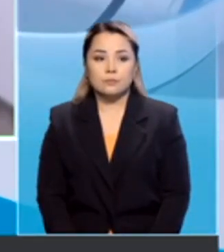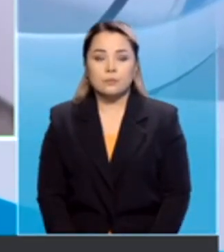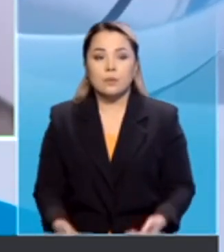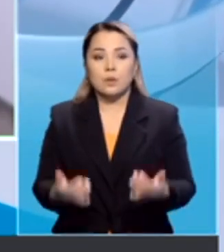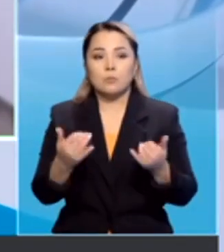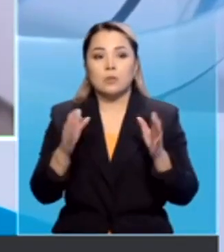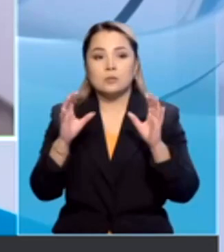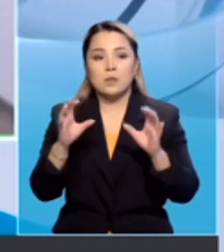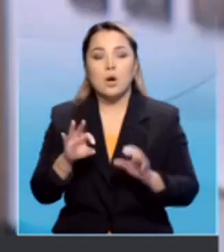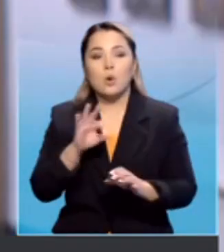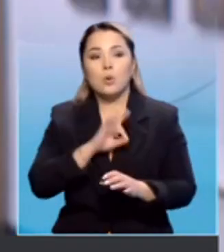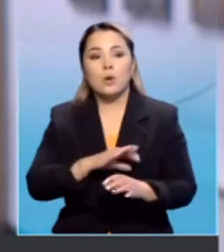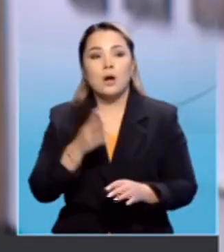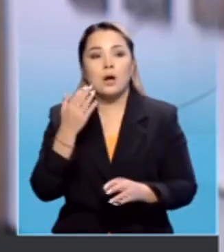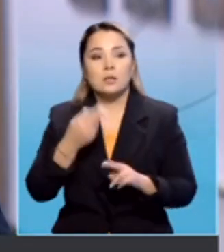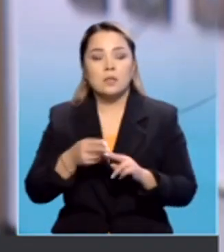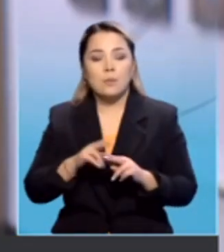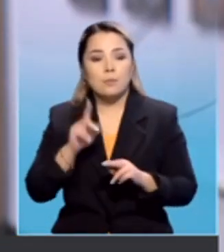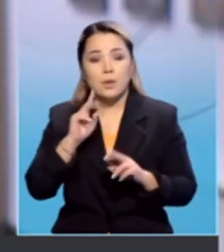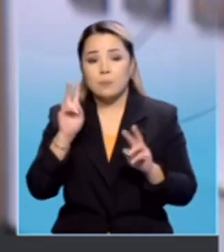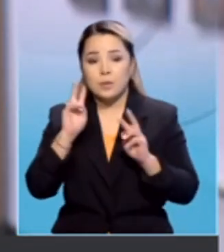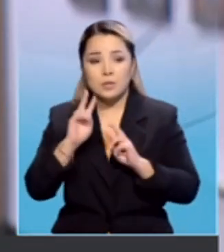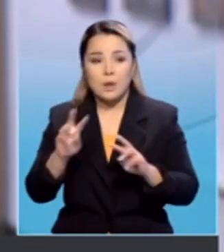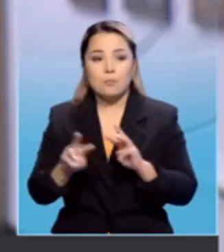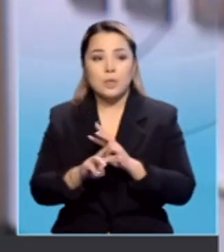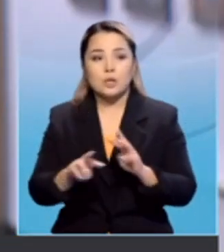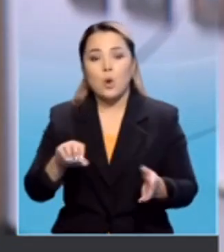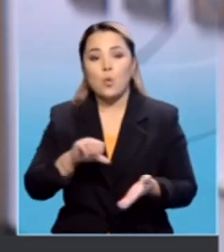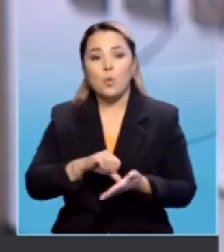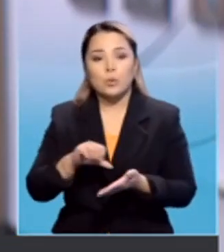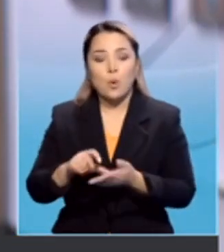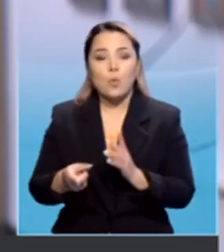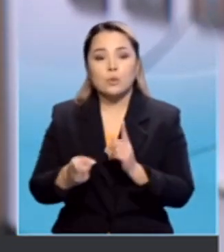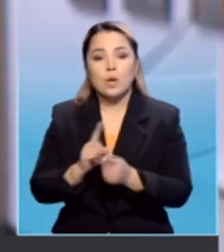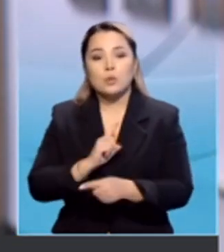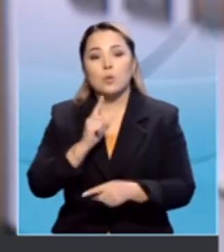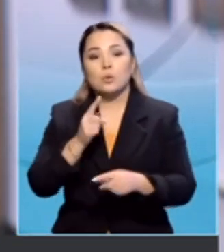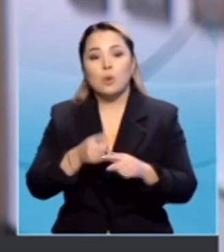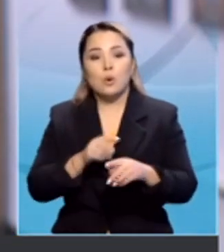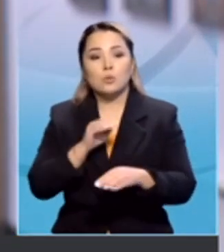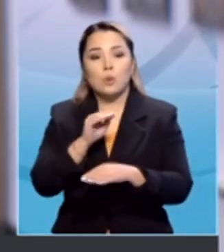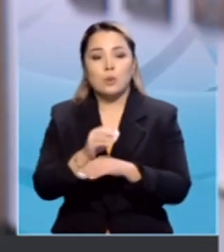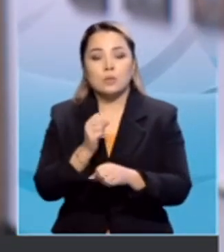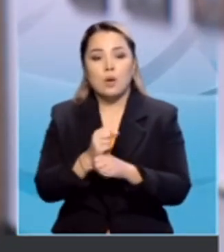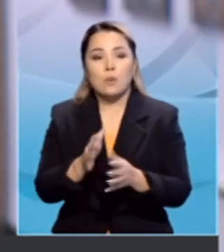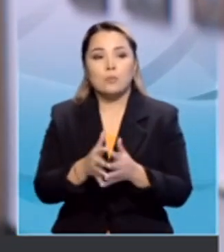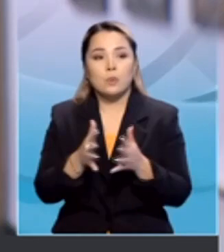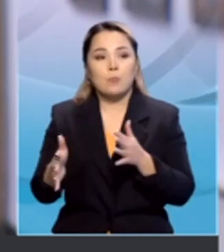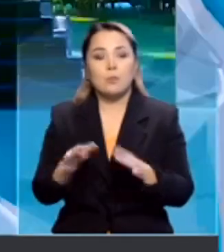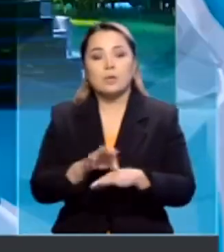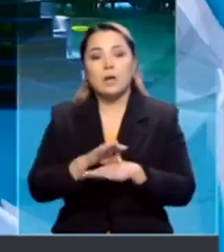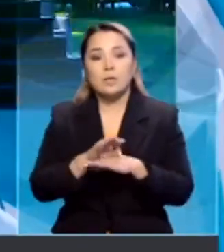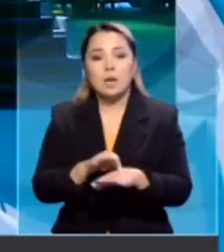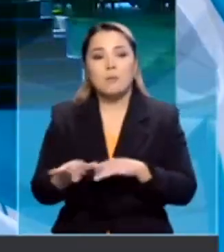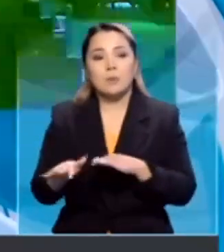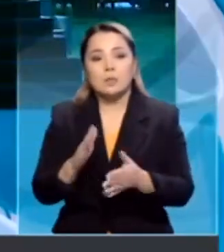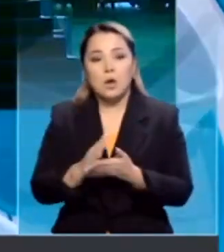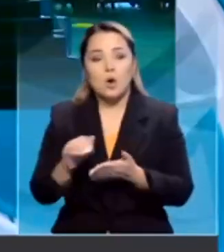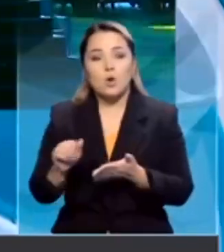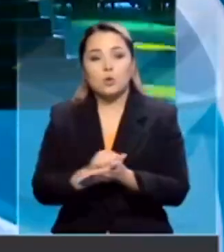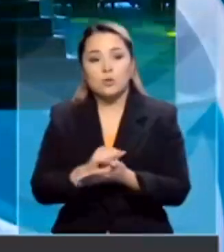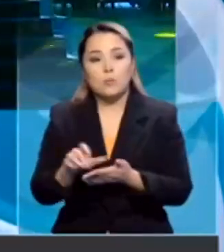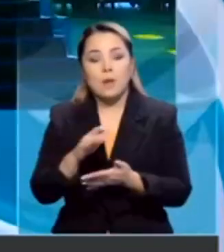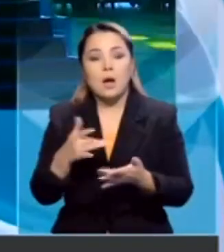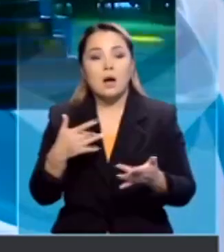Бұл заңның қашан қолданысқа енгізілетіні белгісіз. Министрлік өкілдері өзгерістер мен толықтырулар енгізу ауқымды процесс екенін айтады. Құжатта